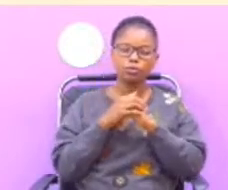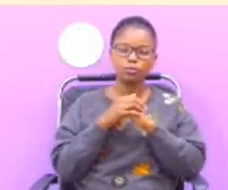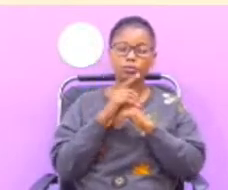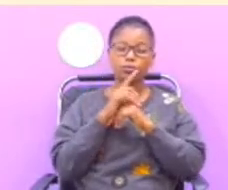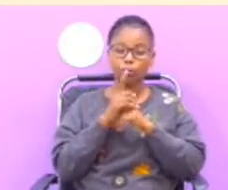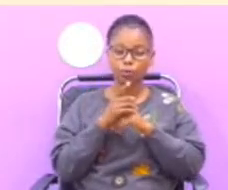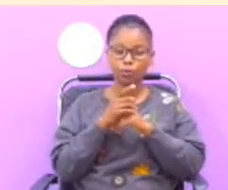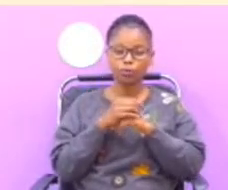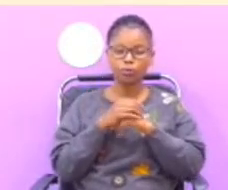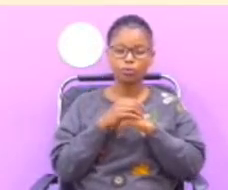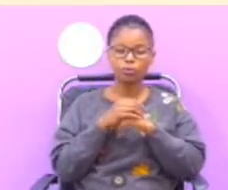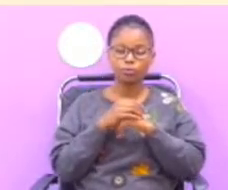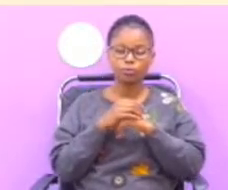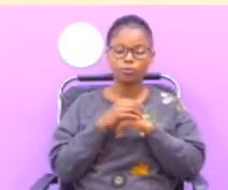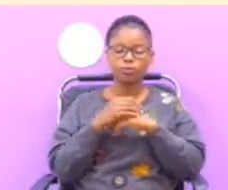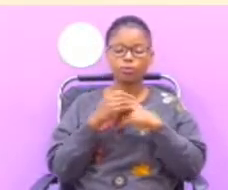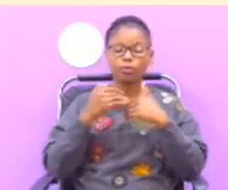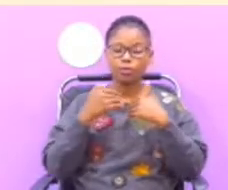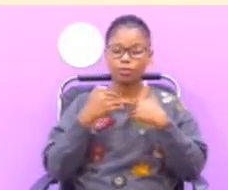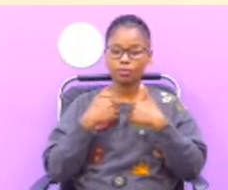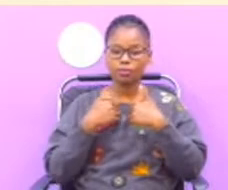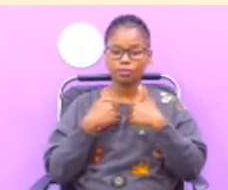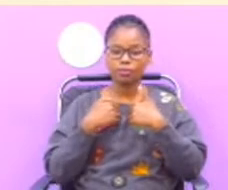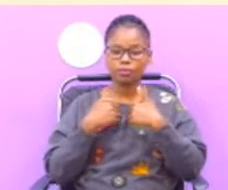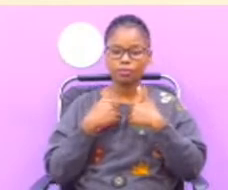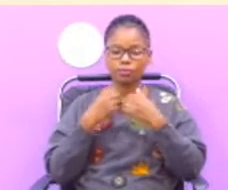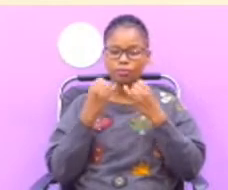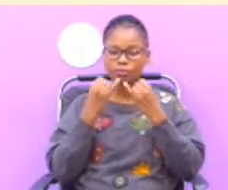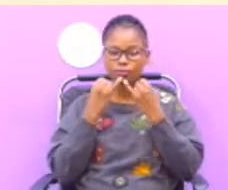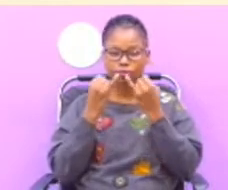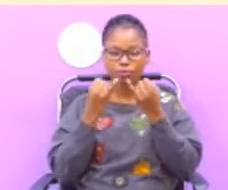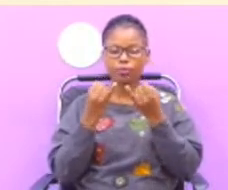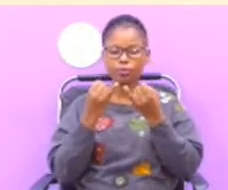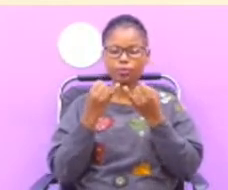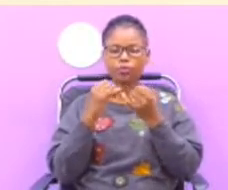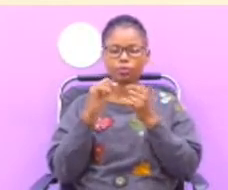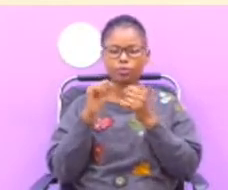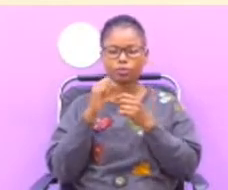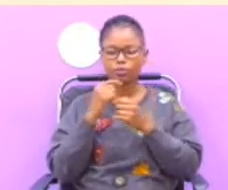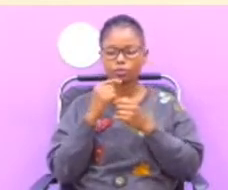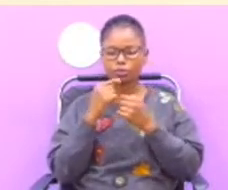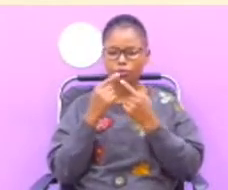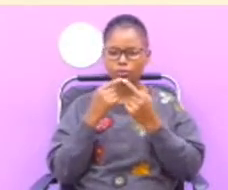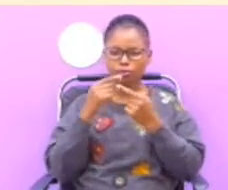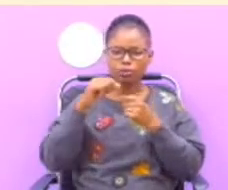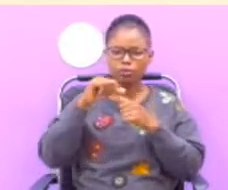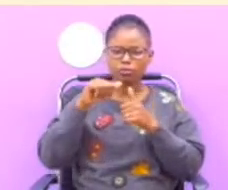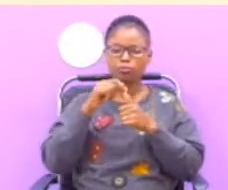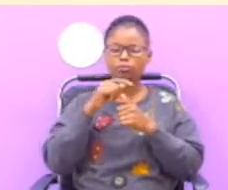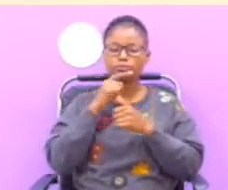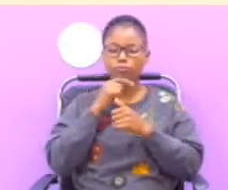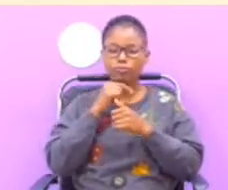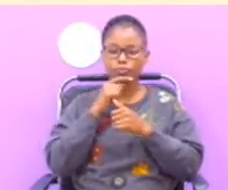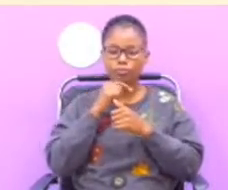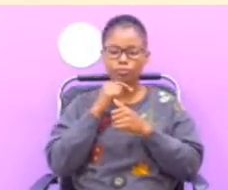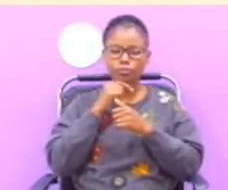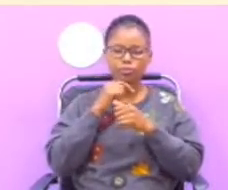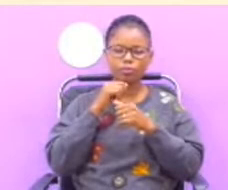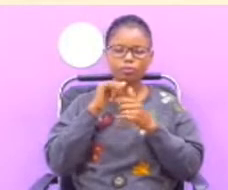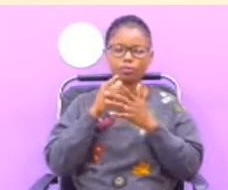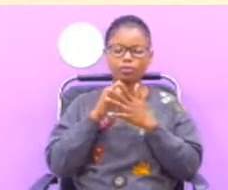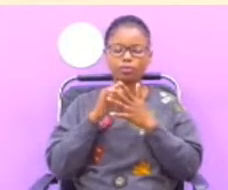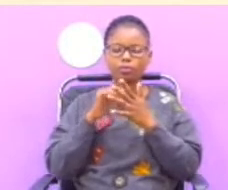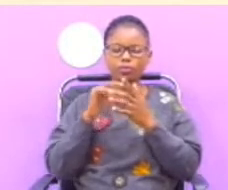ũguo rĩ nĩ kũrĩ na maũndũ aragia e mũthuri agatuĩka magatuĩka ma kuonekana na magatuĩka